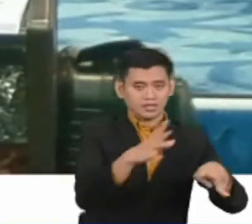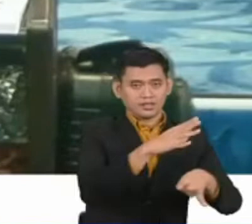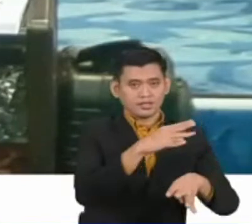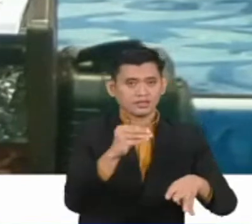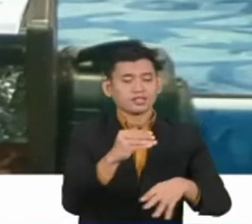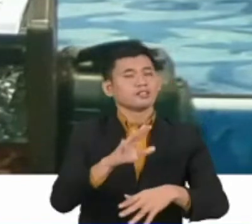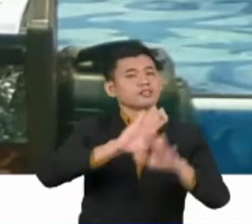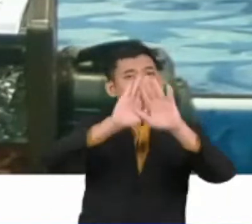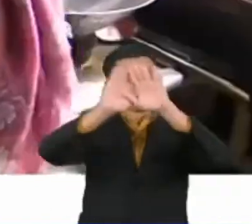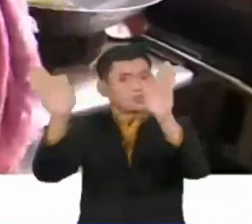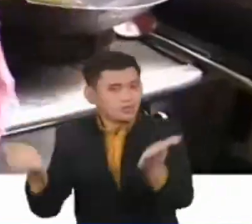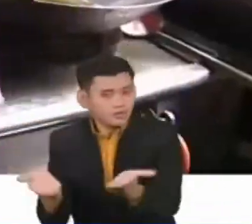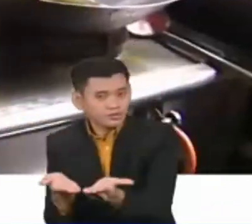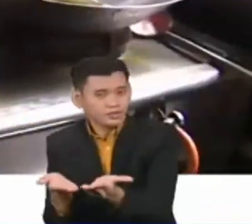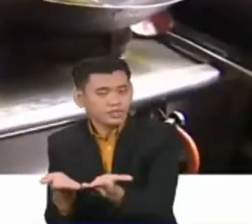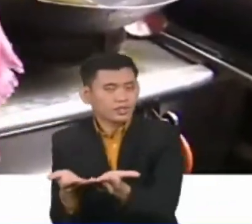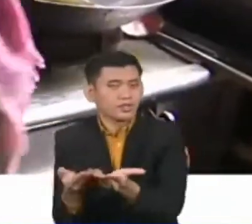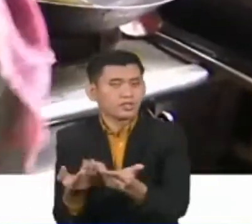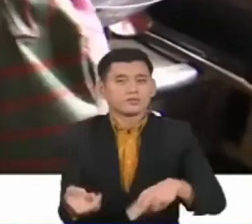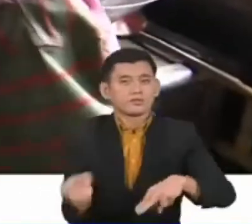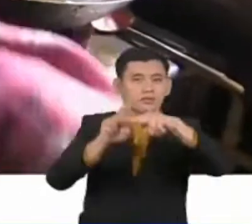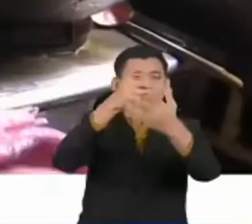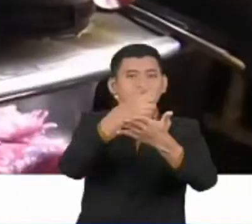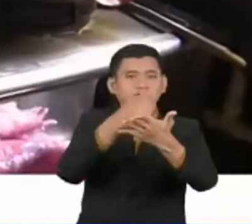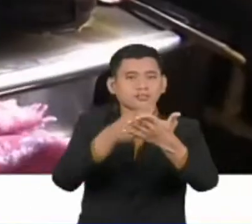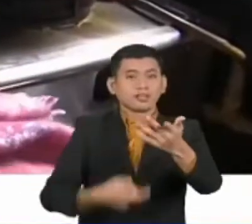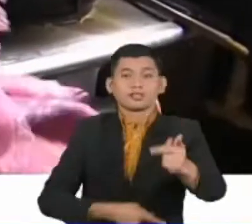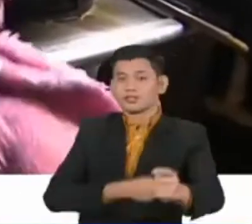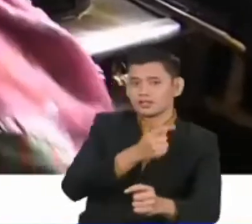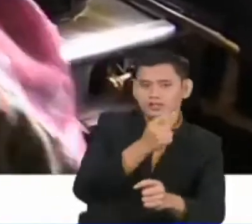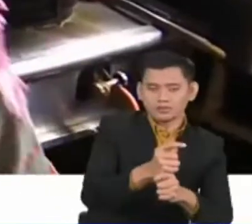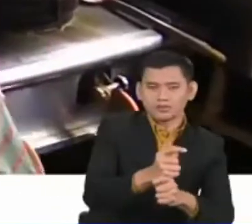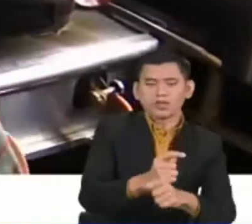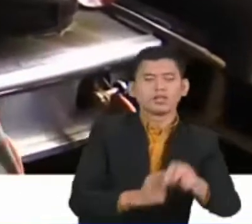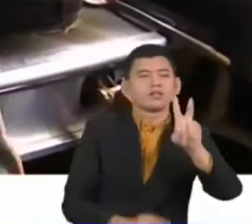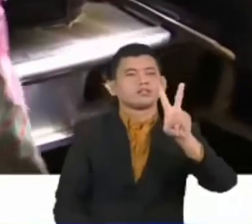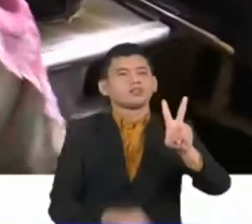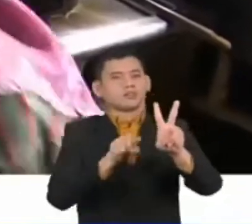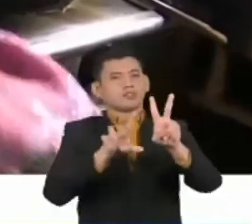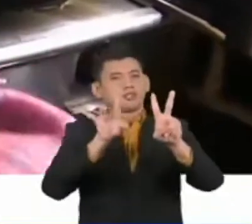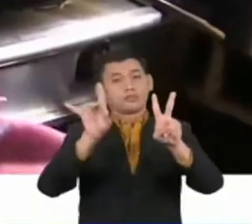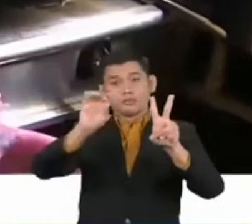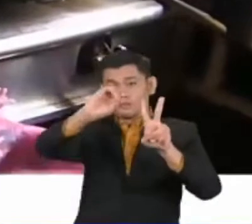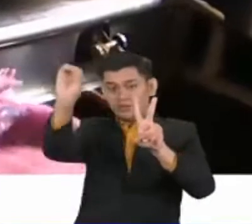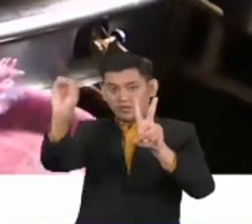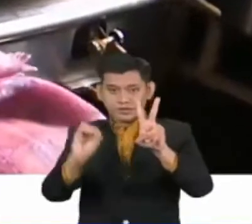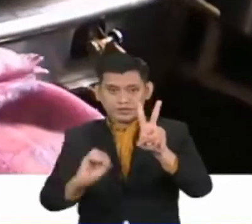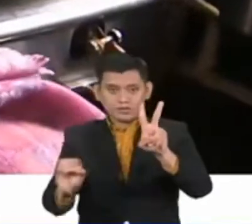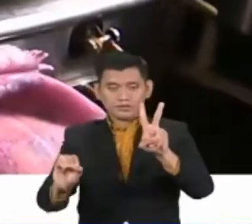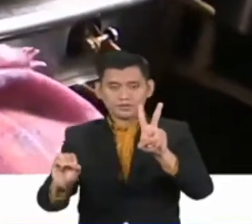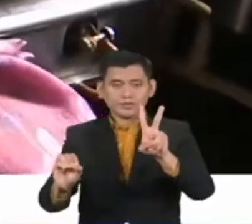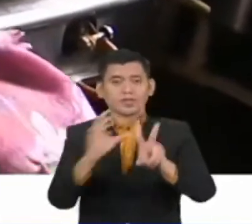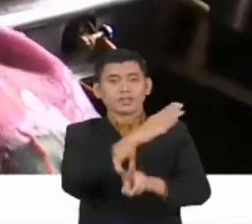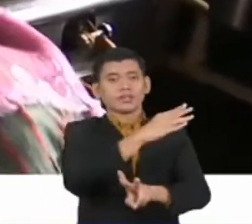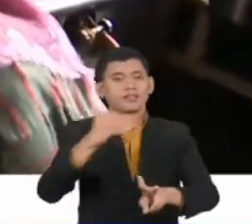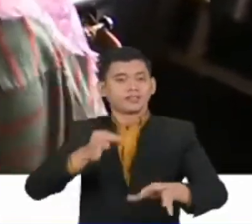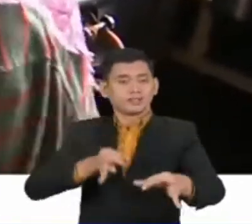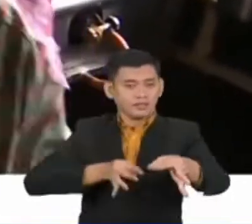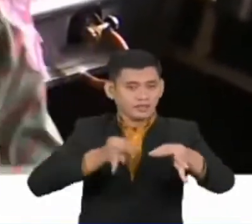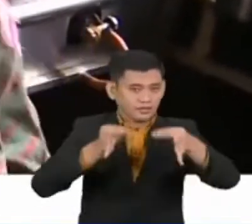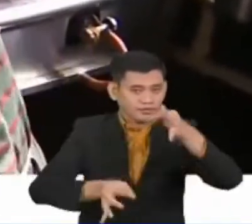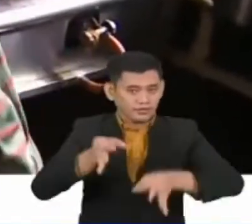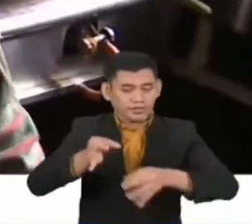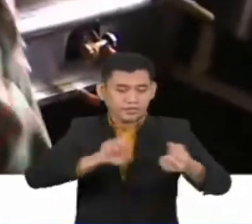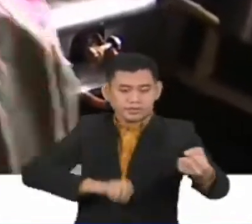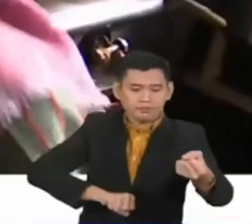seluruh dunia. Inflasi kita kekal pada 2.8% dan jika subsidi